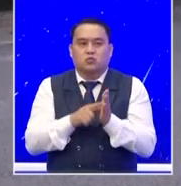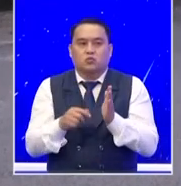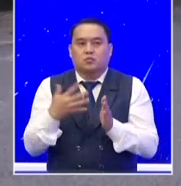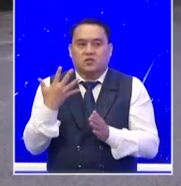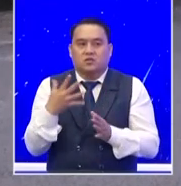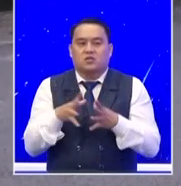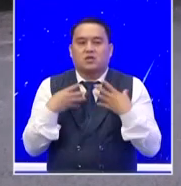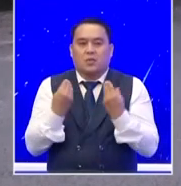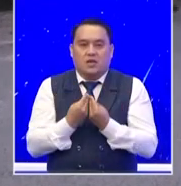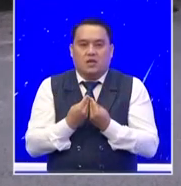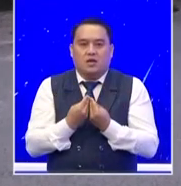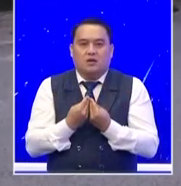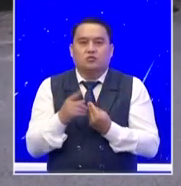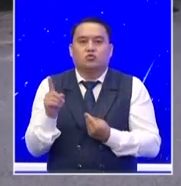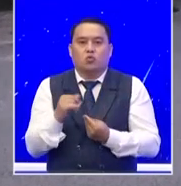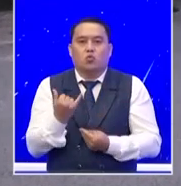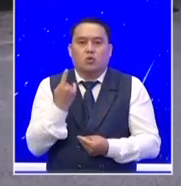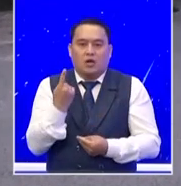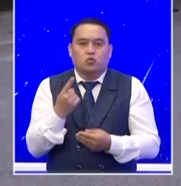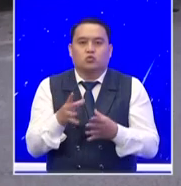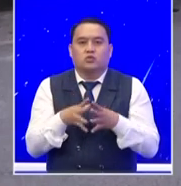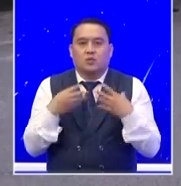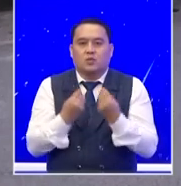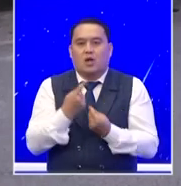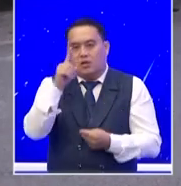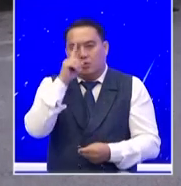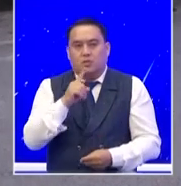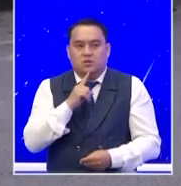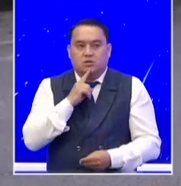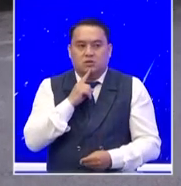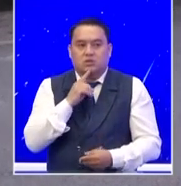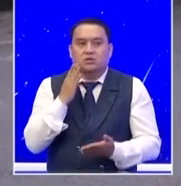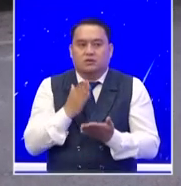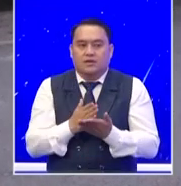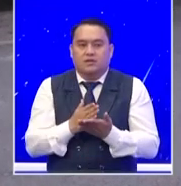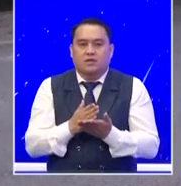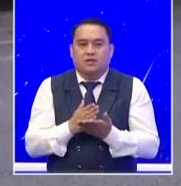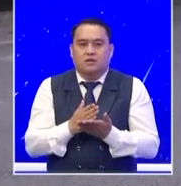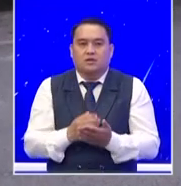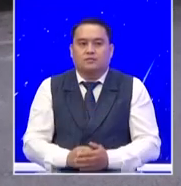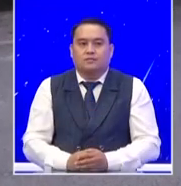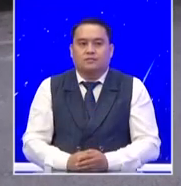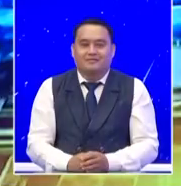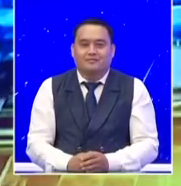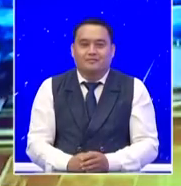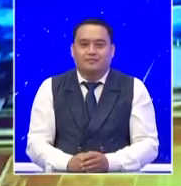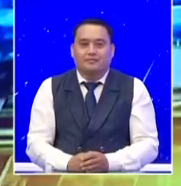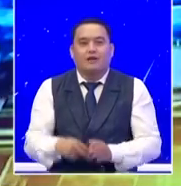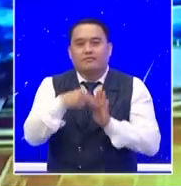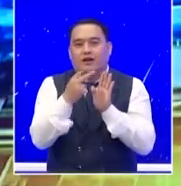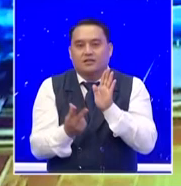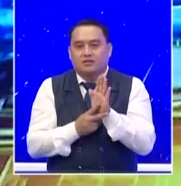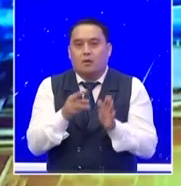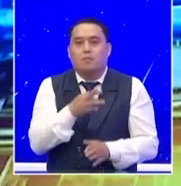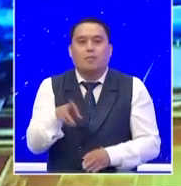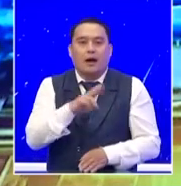759 семей из расчета, что на одну семью хватит на один месяц, куда я халася. Вот такие вот дела. С 18